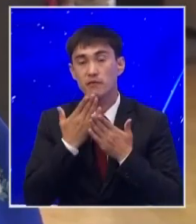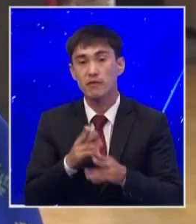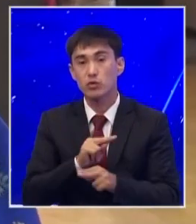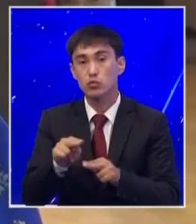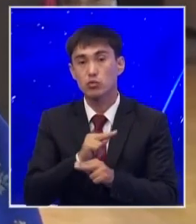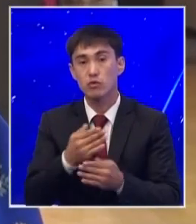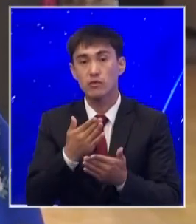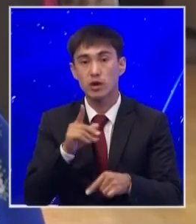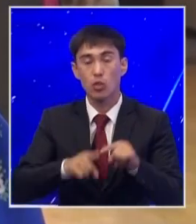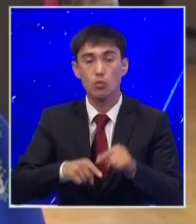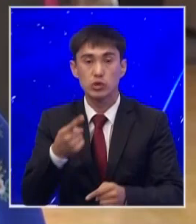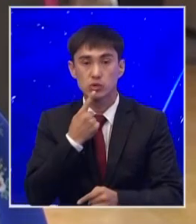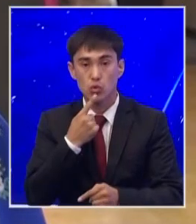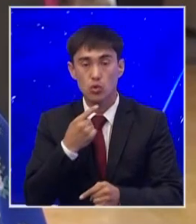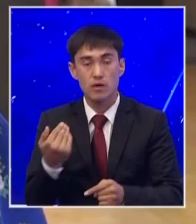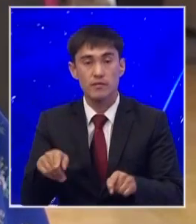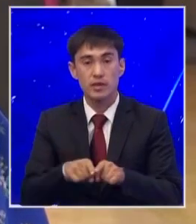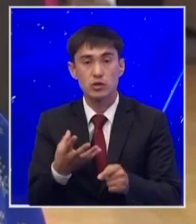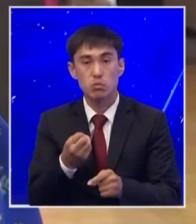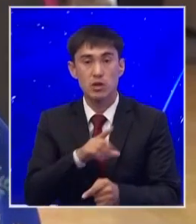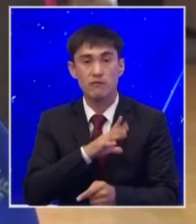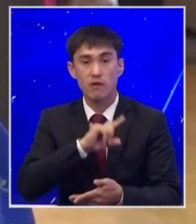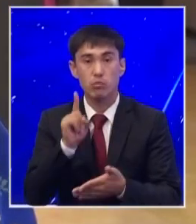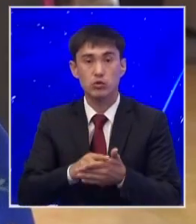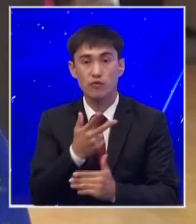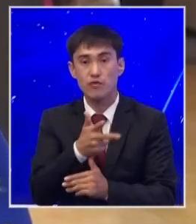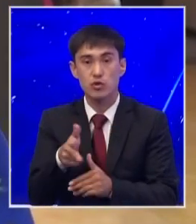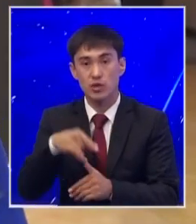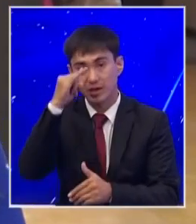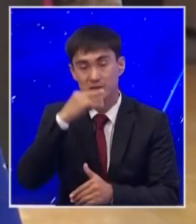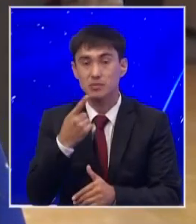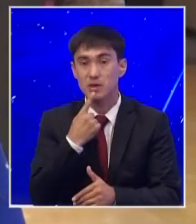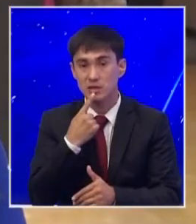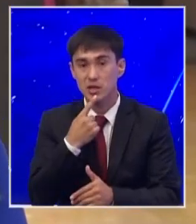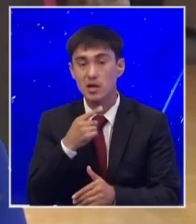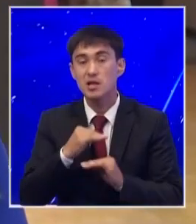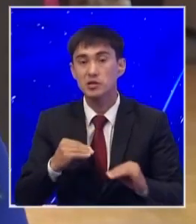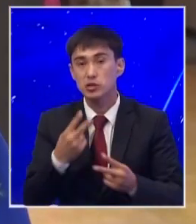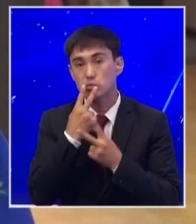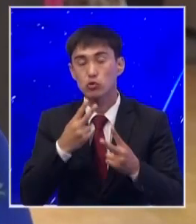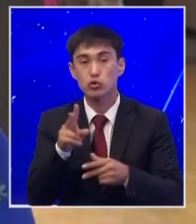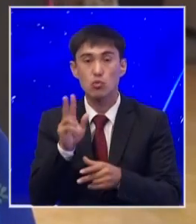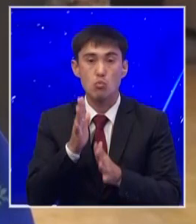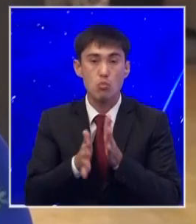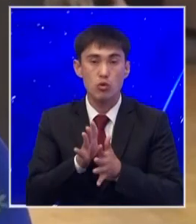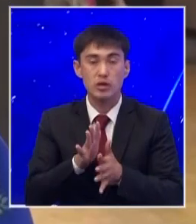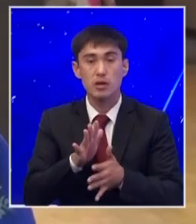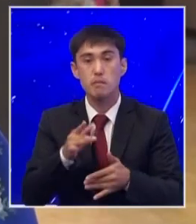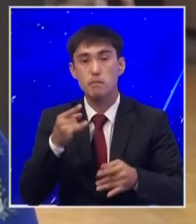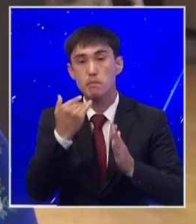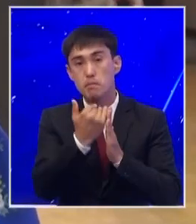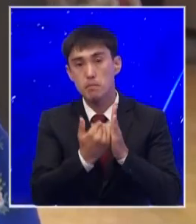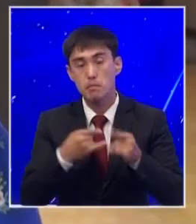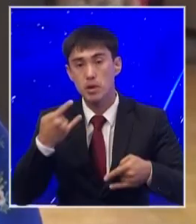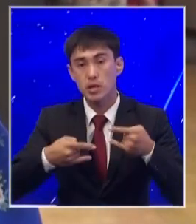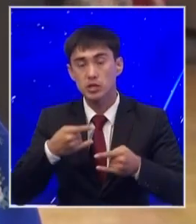родному языку. Вместе с тем я подняла вопрос видеоконтента на казахском языке. Дети смотрят мультики, передачи и многое другое